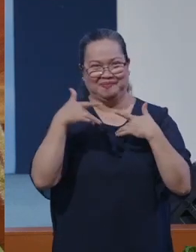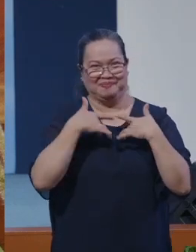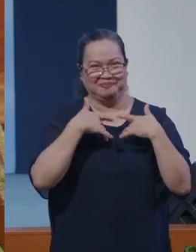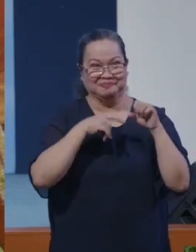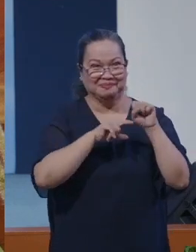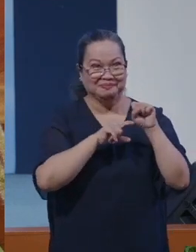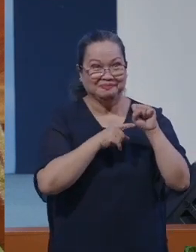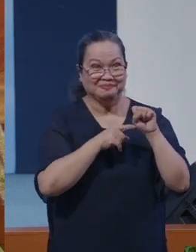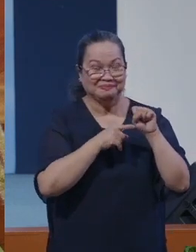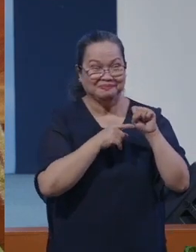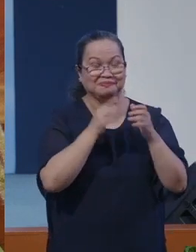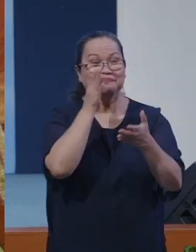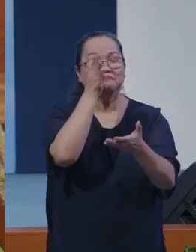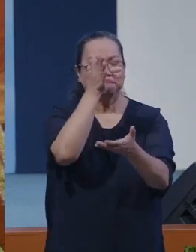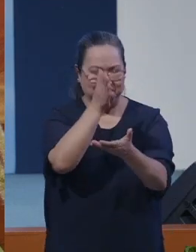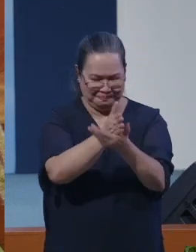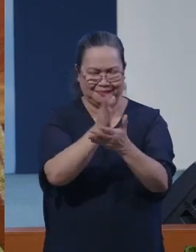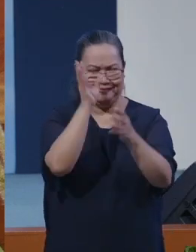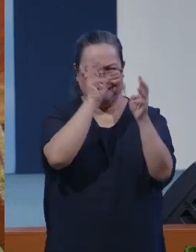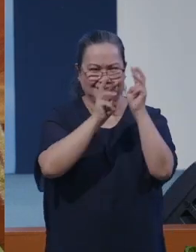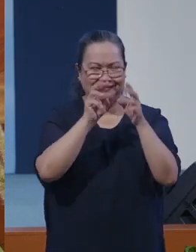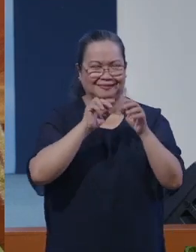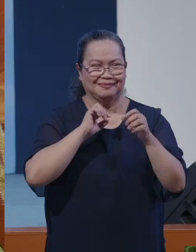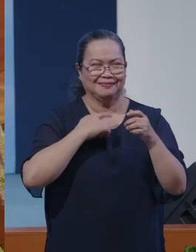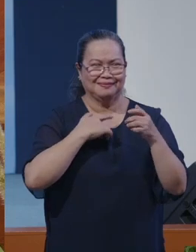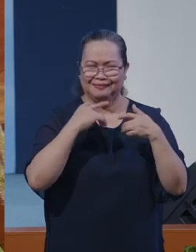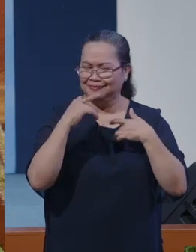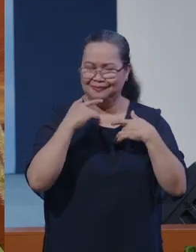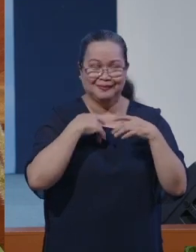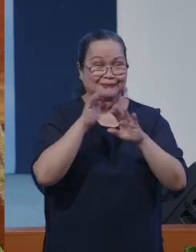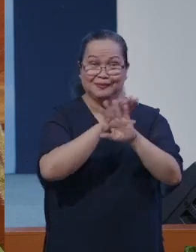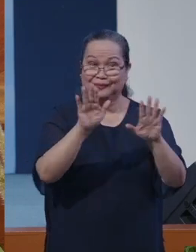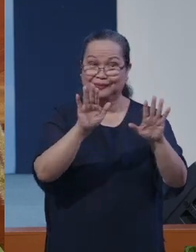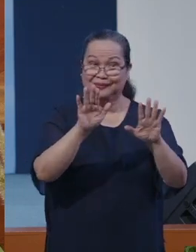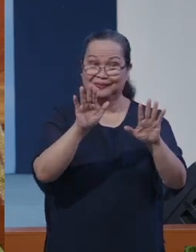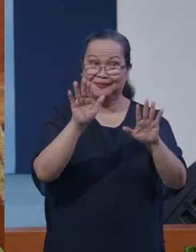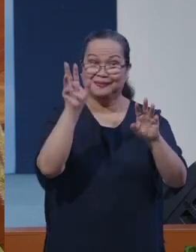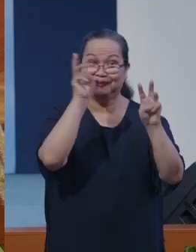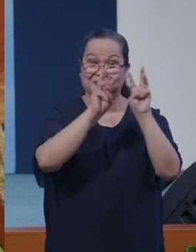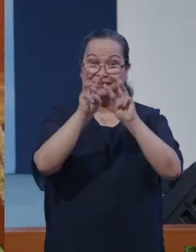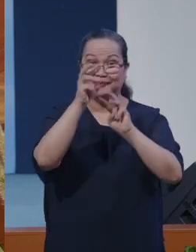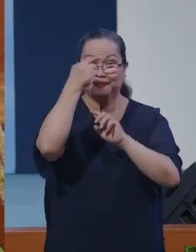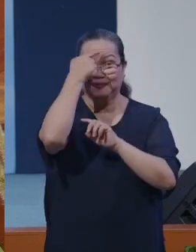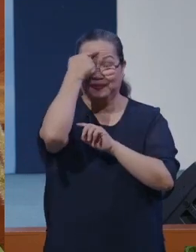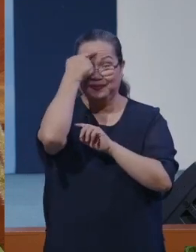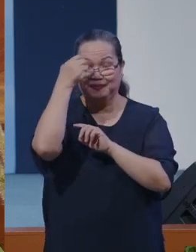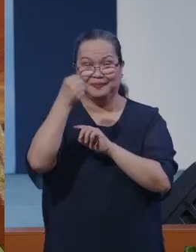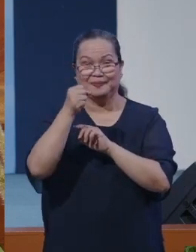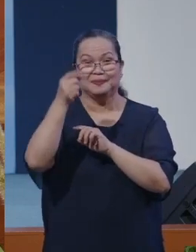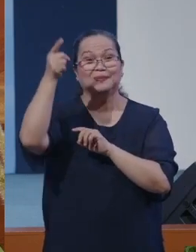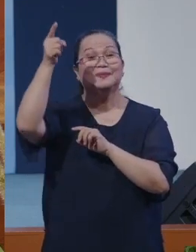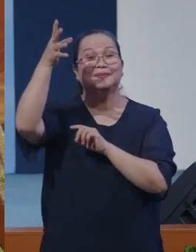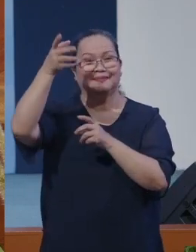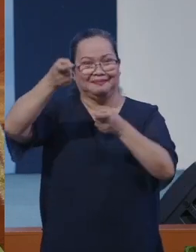worrying, stop worrying, don't worry. Bakit? Because hawak ko kayo.